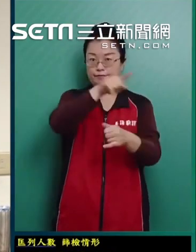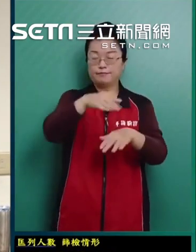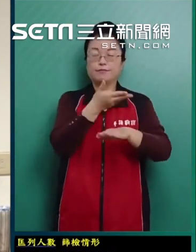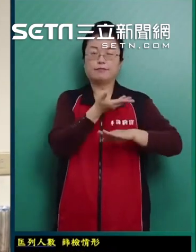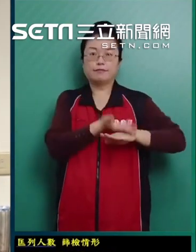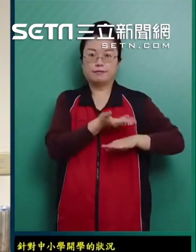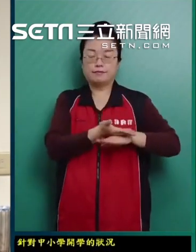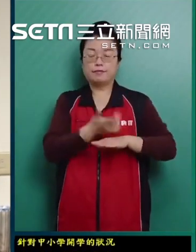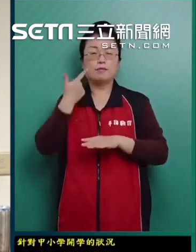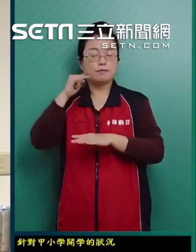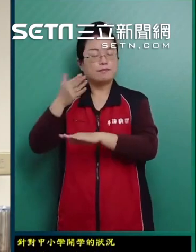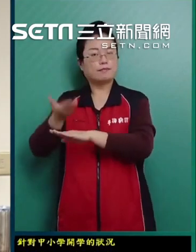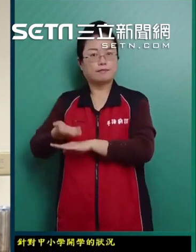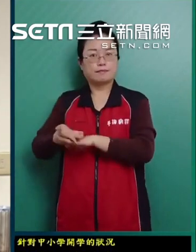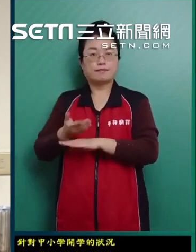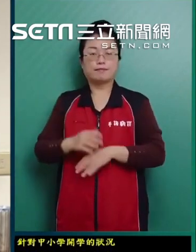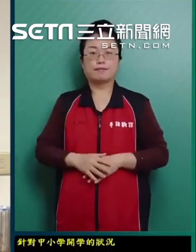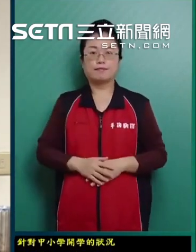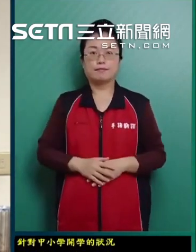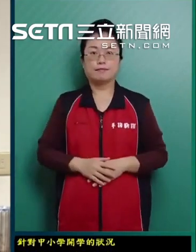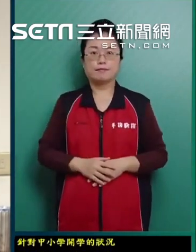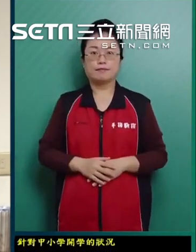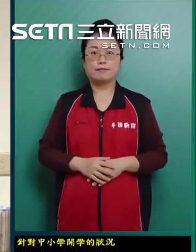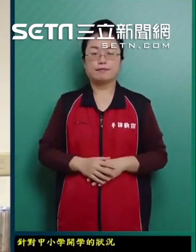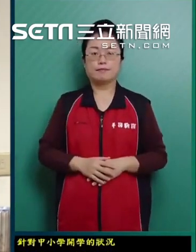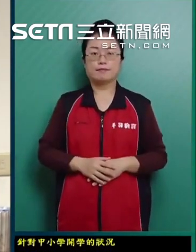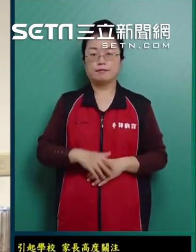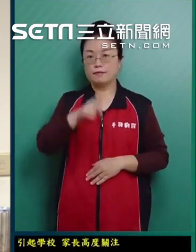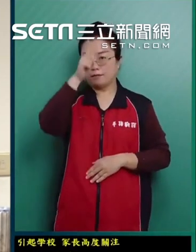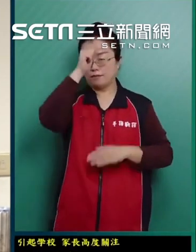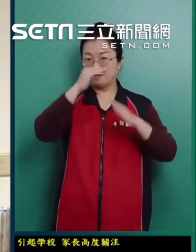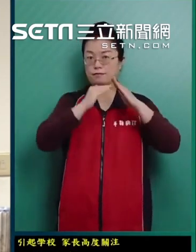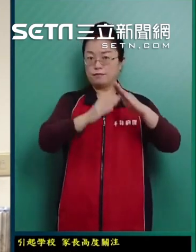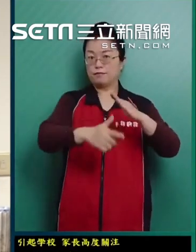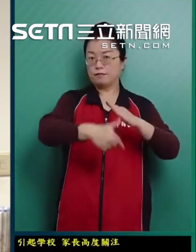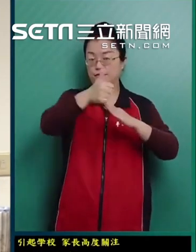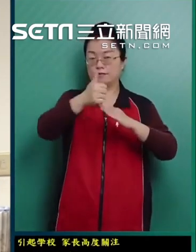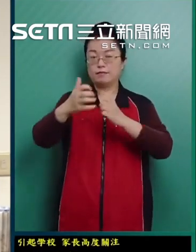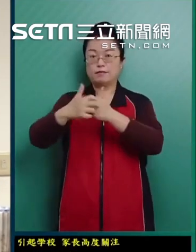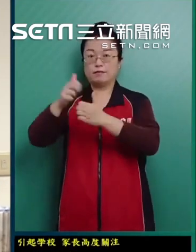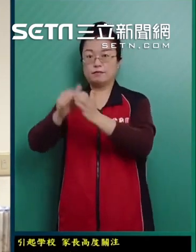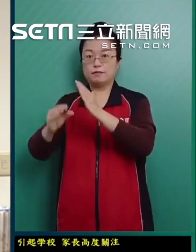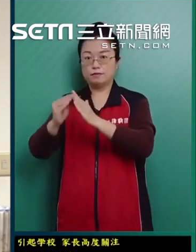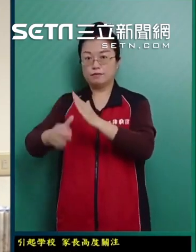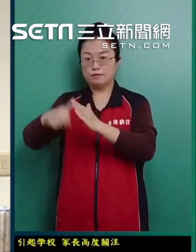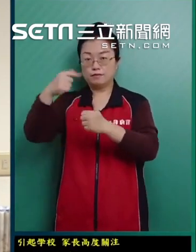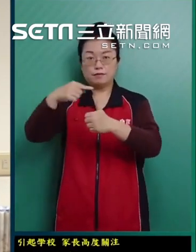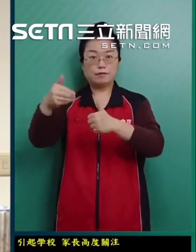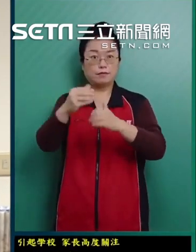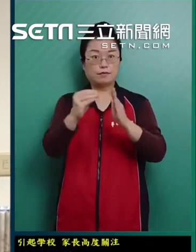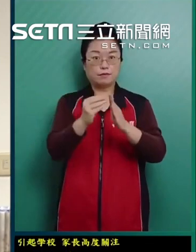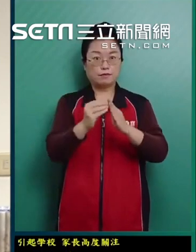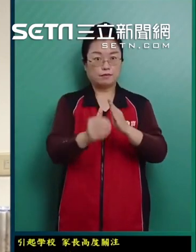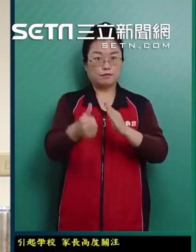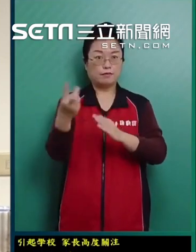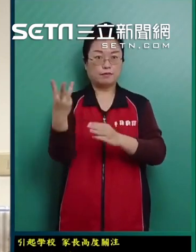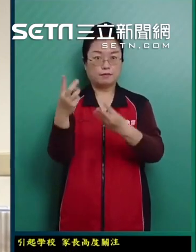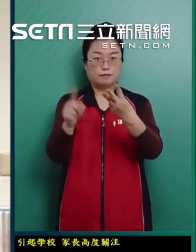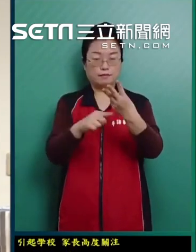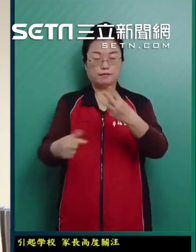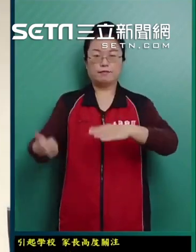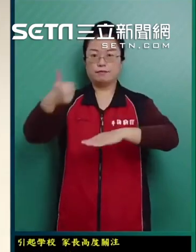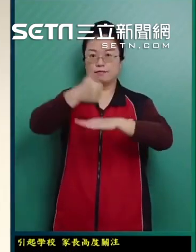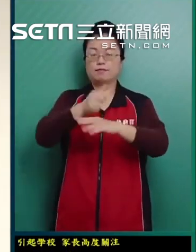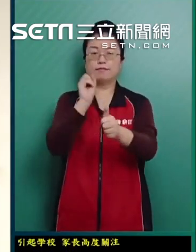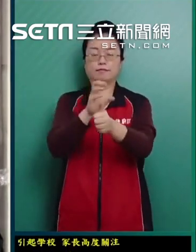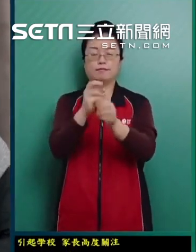以上是今天记者会的两大主题，由黄伟哲市长、卫生局徐玉玲局长、教育局郑信辉局长亲自向大家做说明。首先，让我们